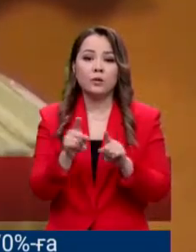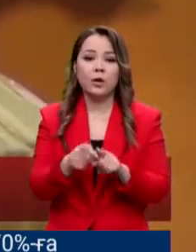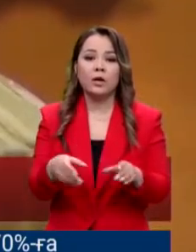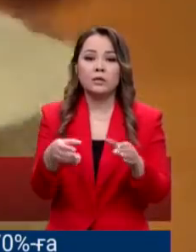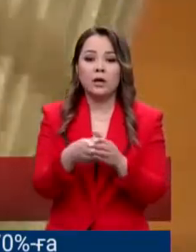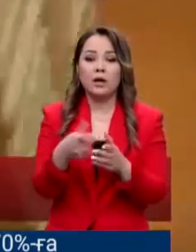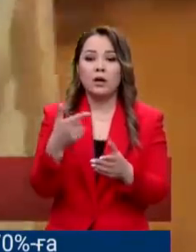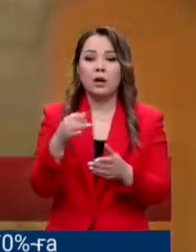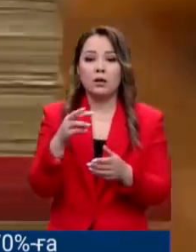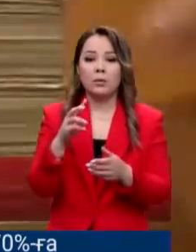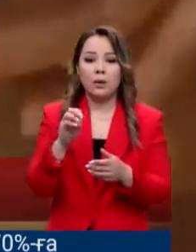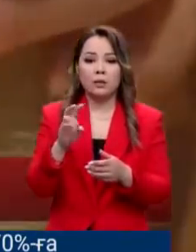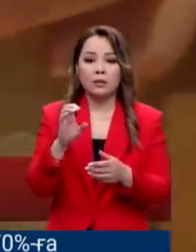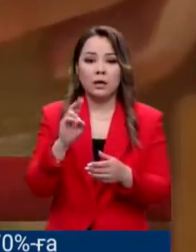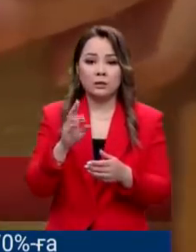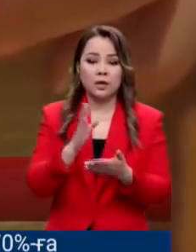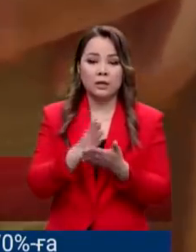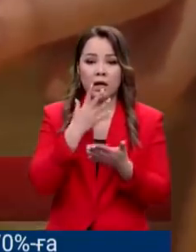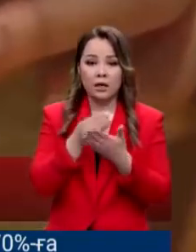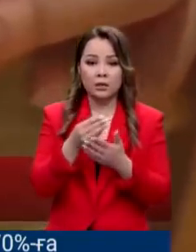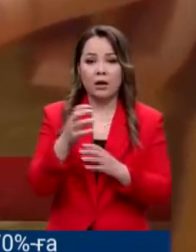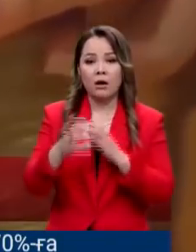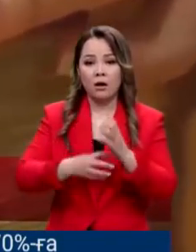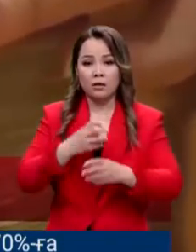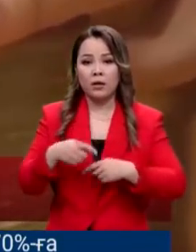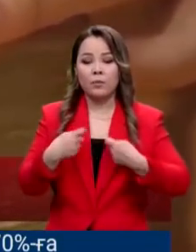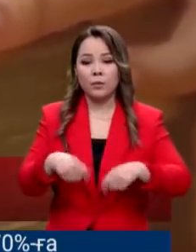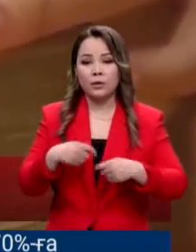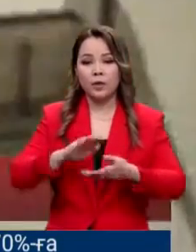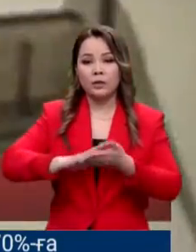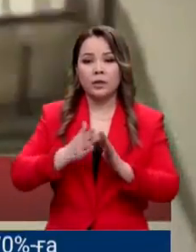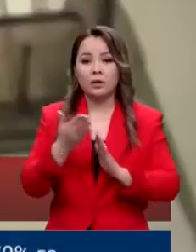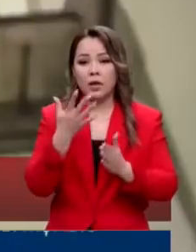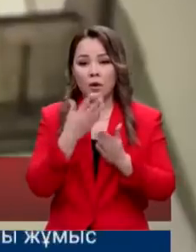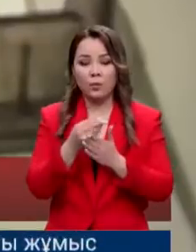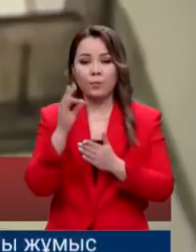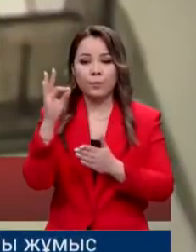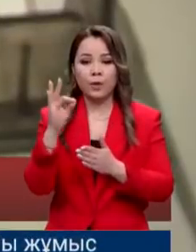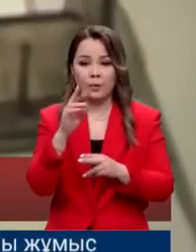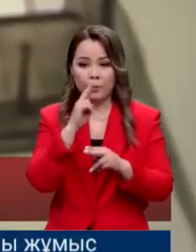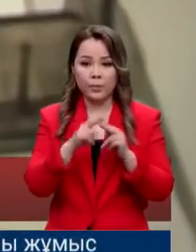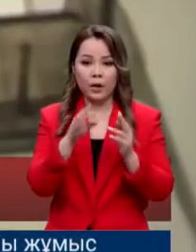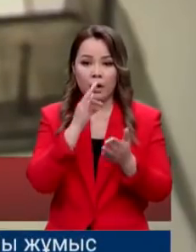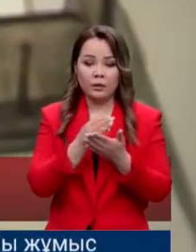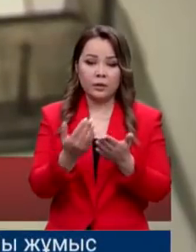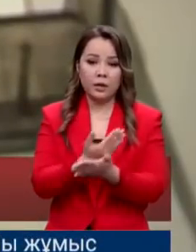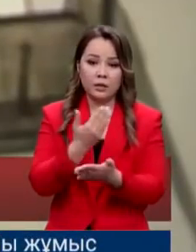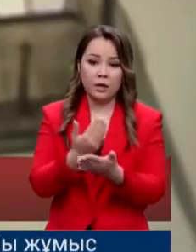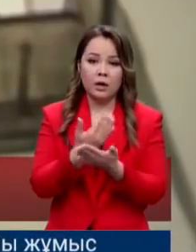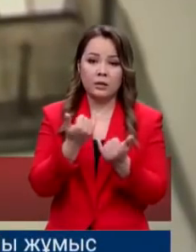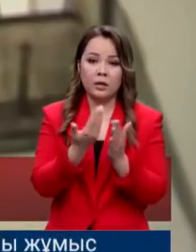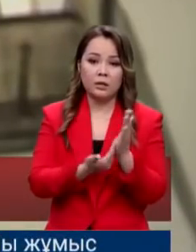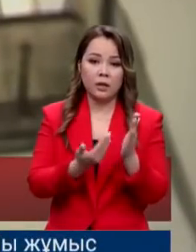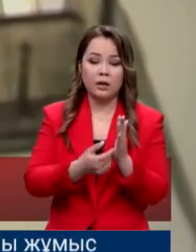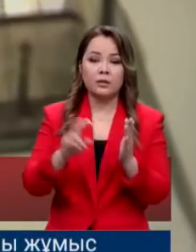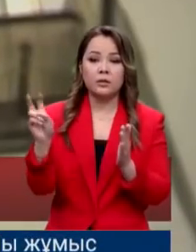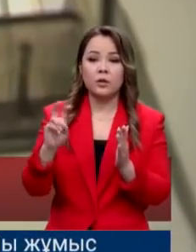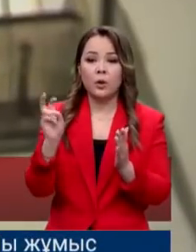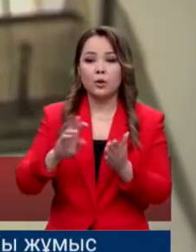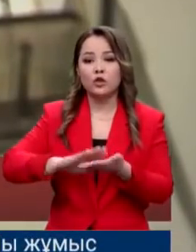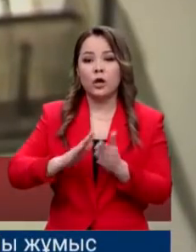конгломераты Goldman Sachs доллар әлемдік нарықтағы үстем позициясынан айырылуы мүмкін деп ресми мойындады. Сарапшылар көк қағаздың